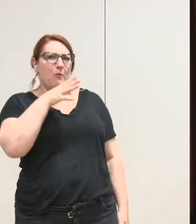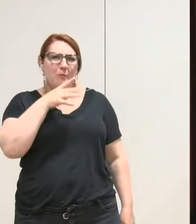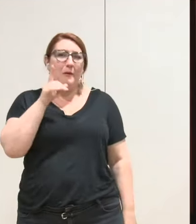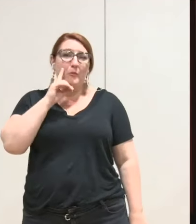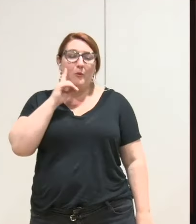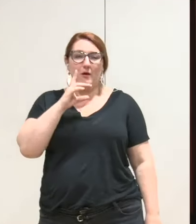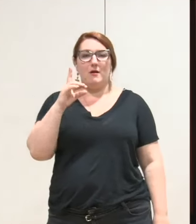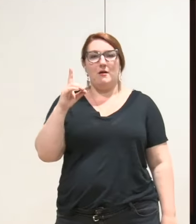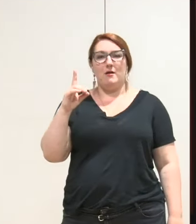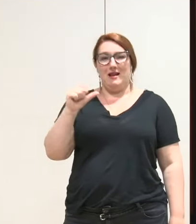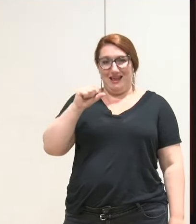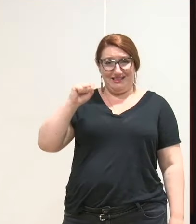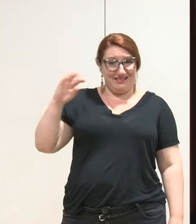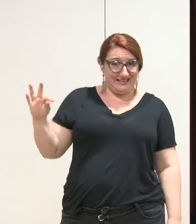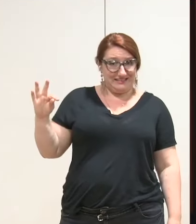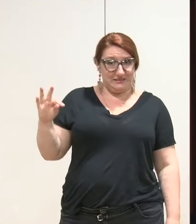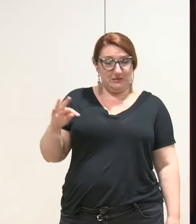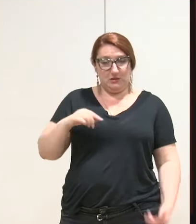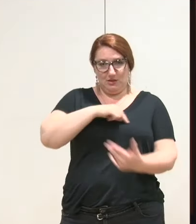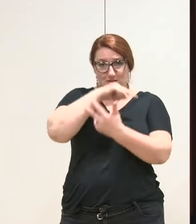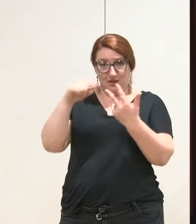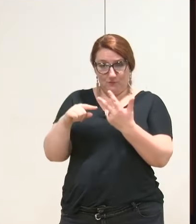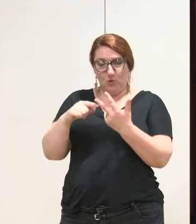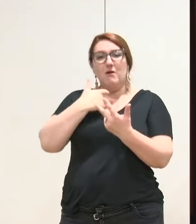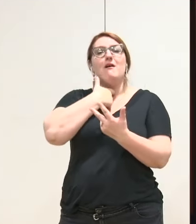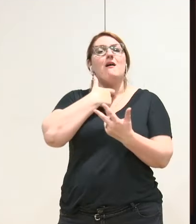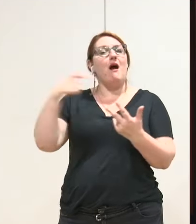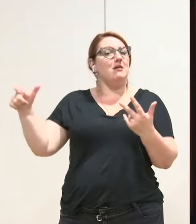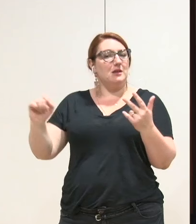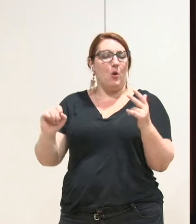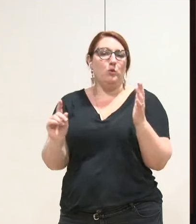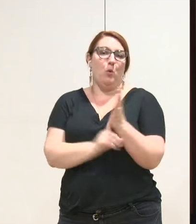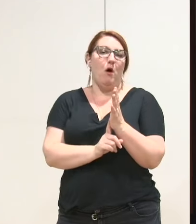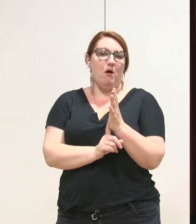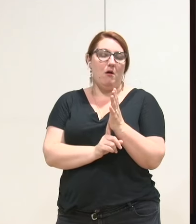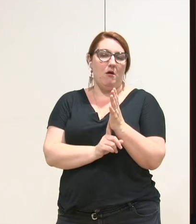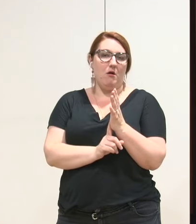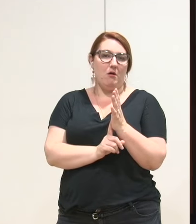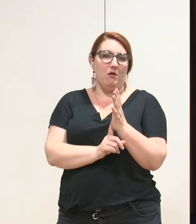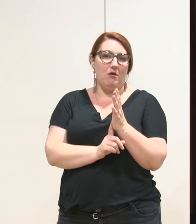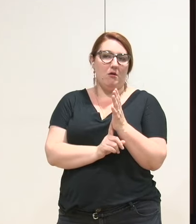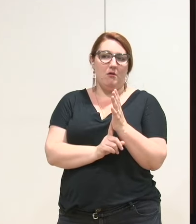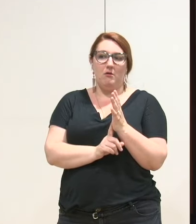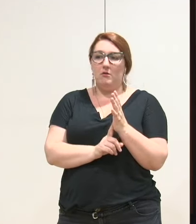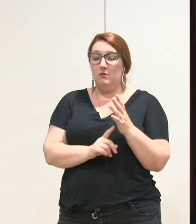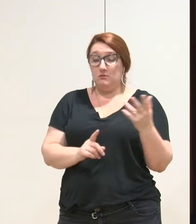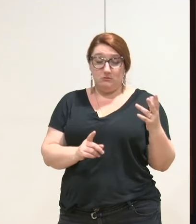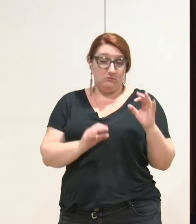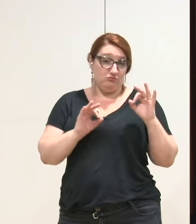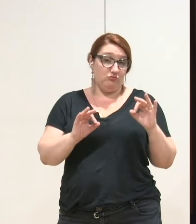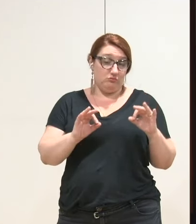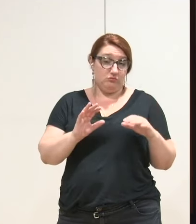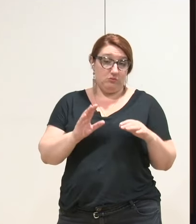portait trois enjeux un enjeu d'accès au droit c'était notamment toute la justification et toute